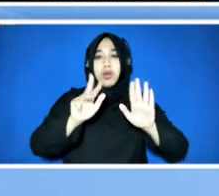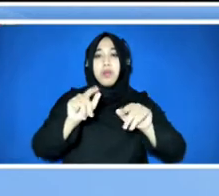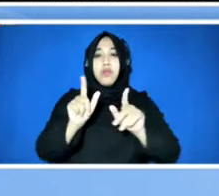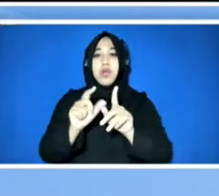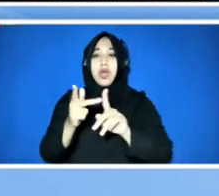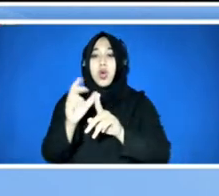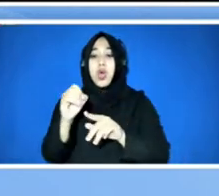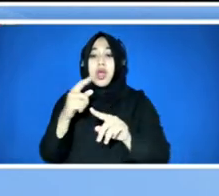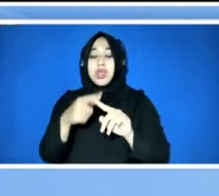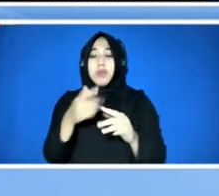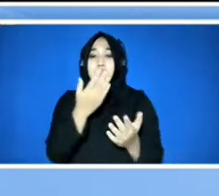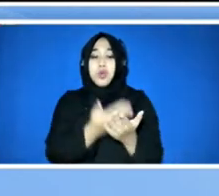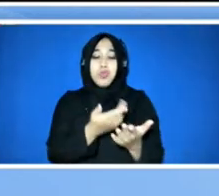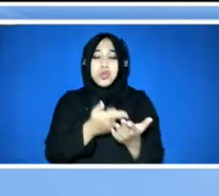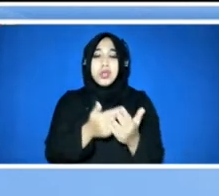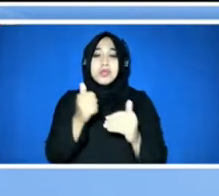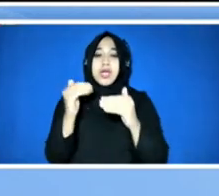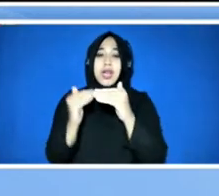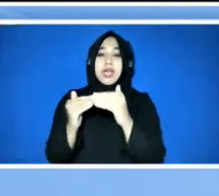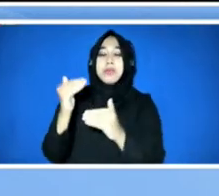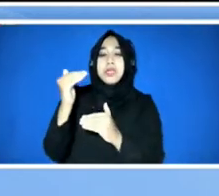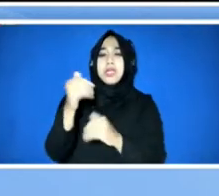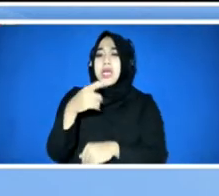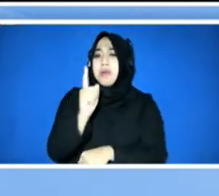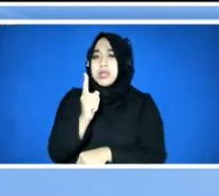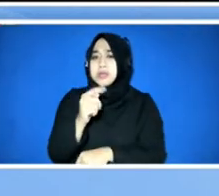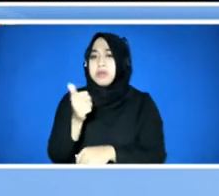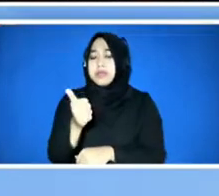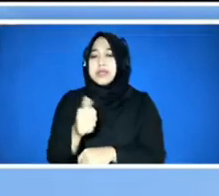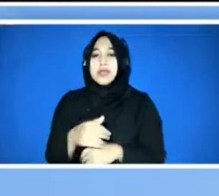kenyataannya kita bisa lebih tinggi dari ini. Kenapa bisa? Lanjut.